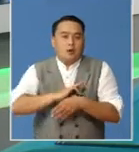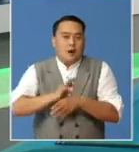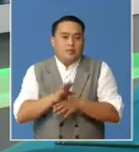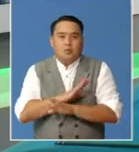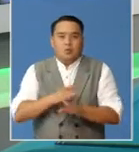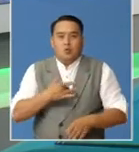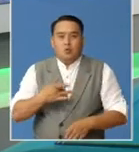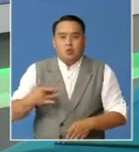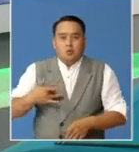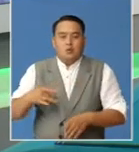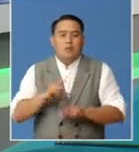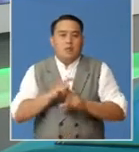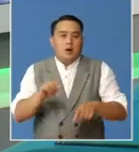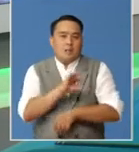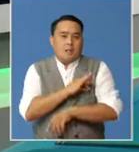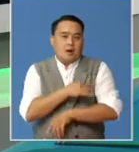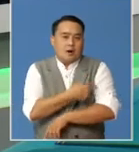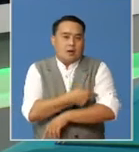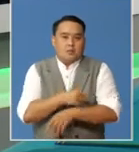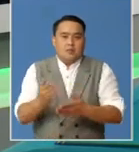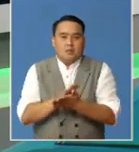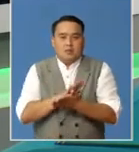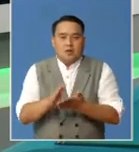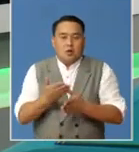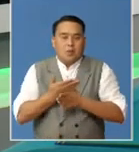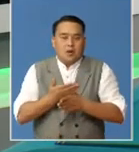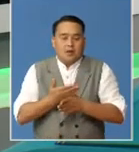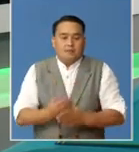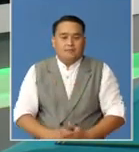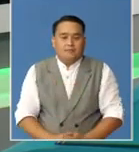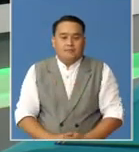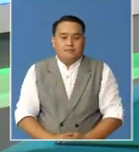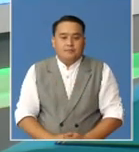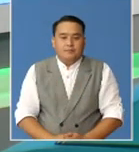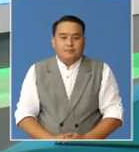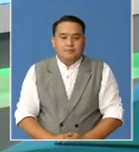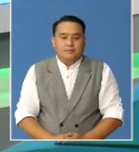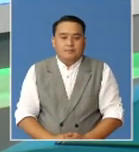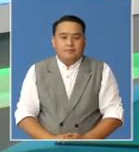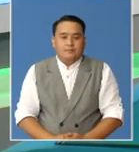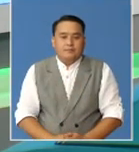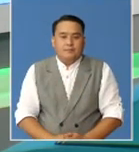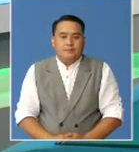қоймай, аудандық туб диспансер науқастарына да тегін көмек көрсетеді. Жас кәсіпкер туралы келесі бейнебаянда.